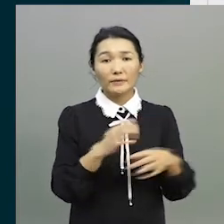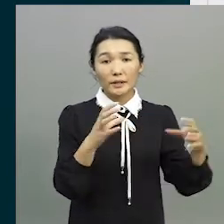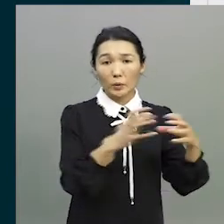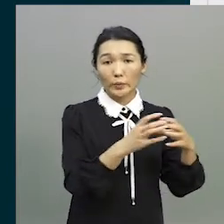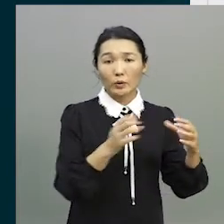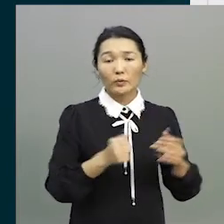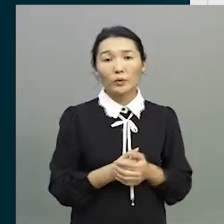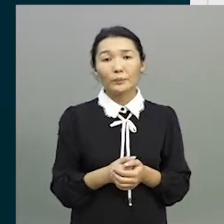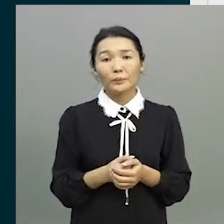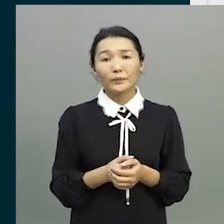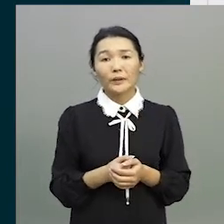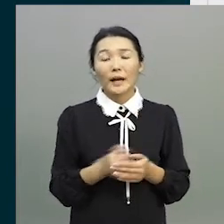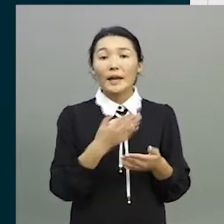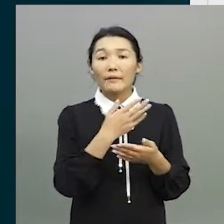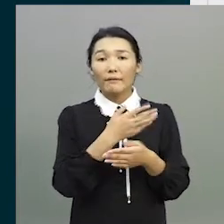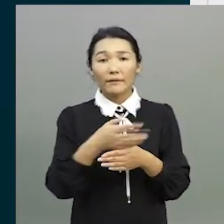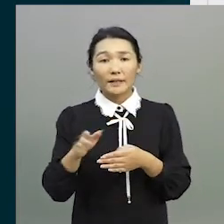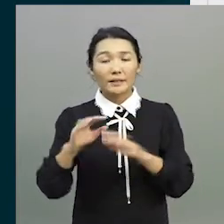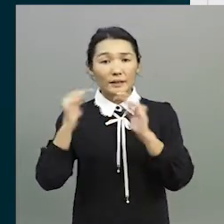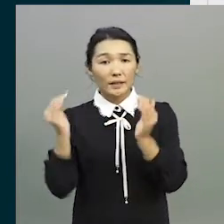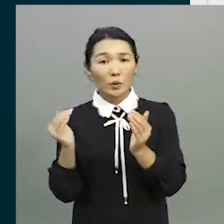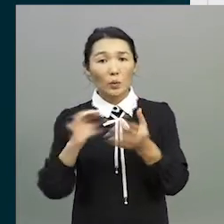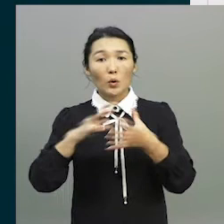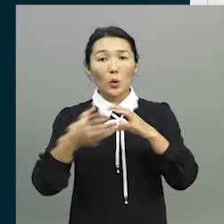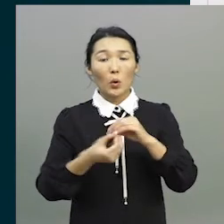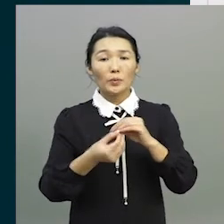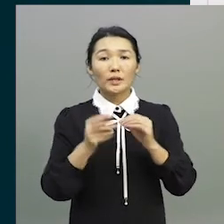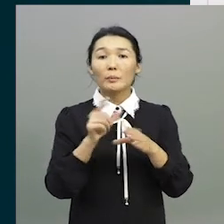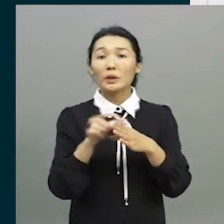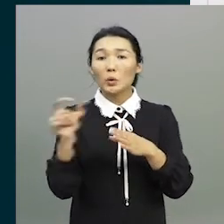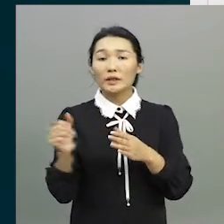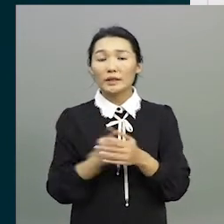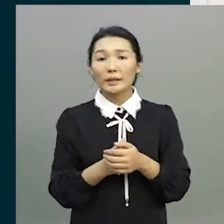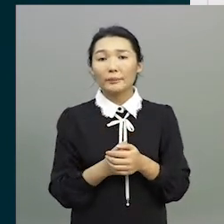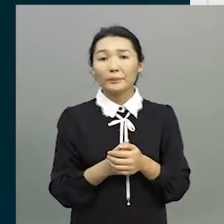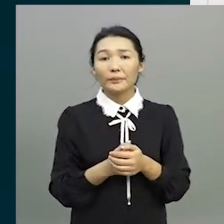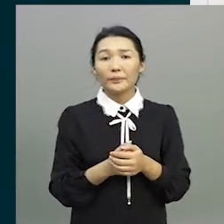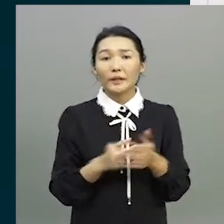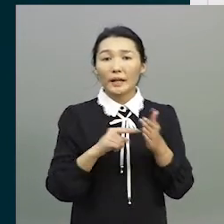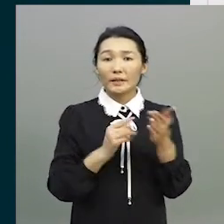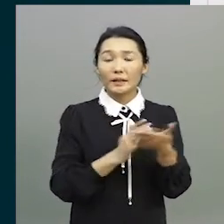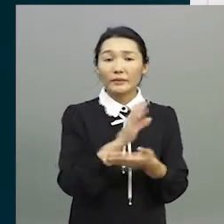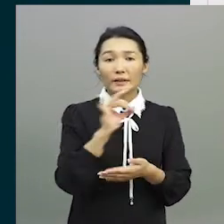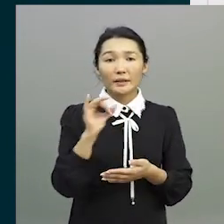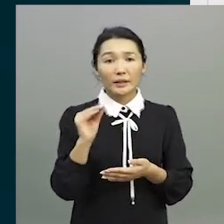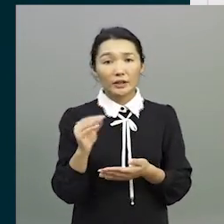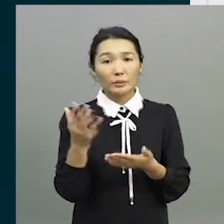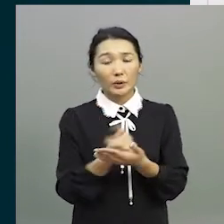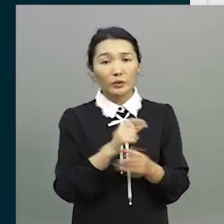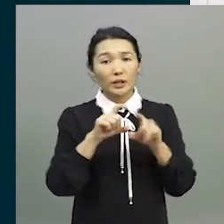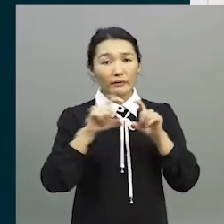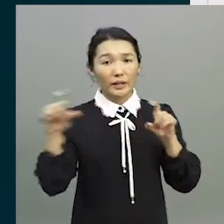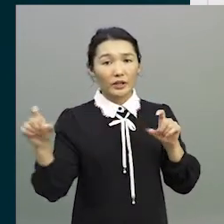и вынести за скобку общий множитель координатные векторы и и же получили выражение